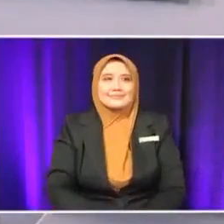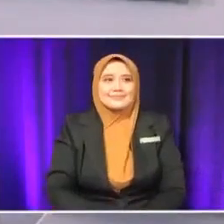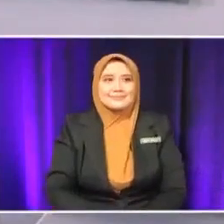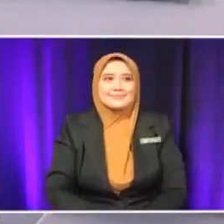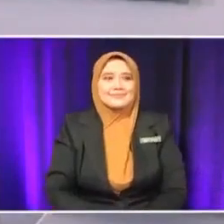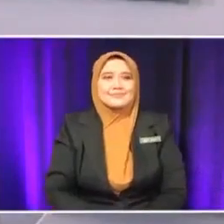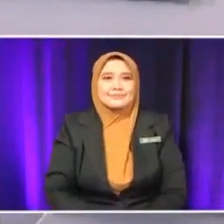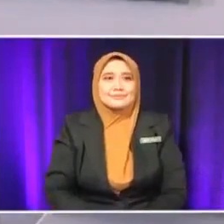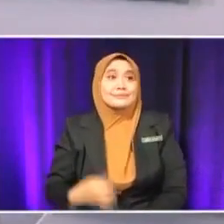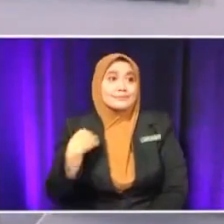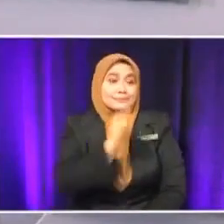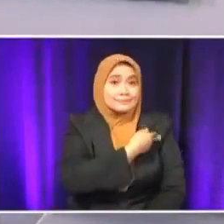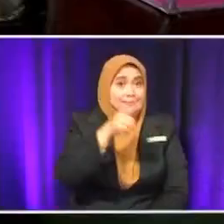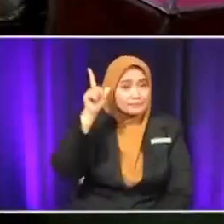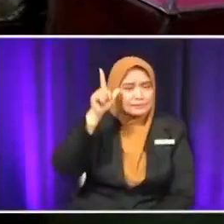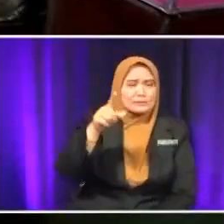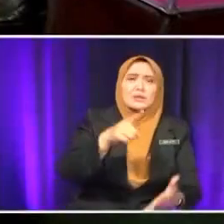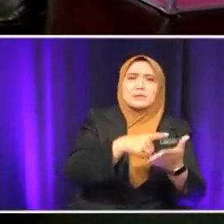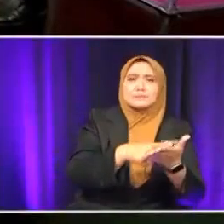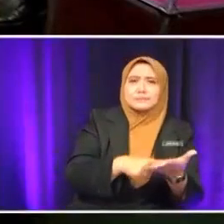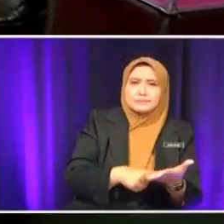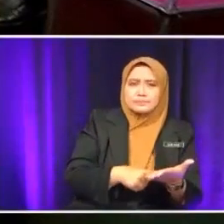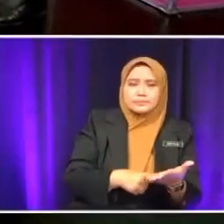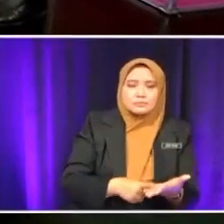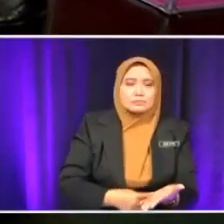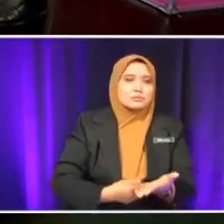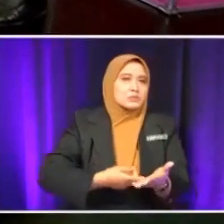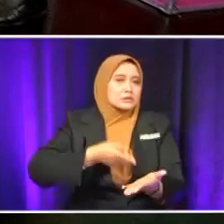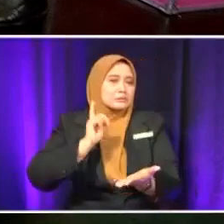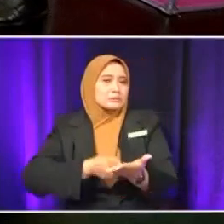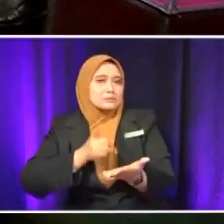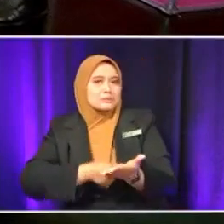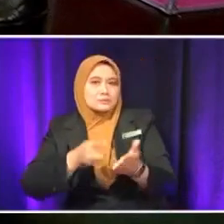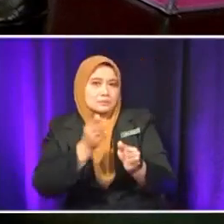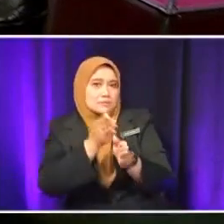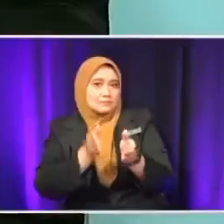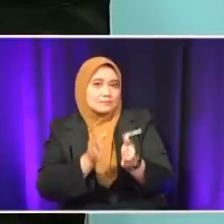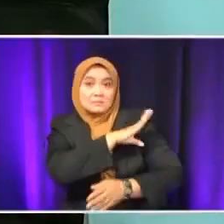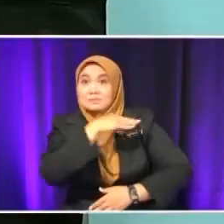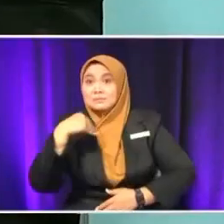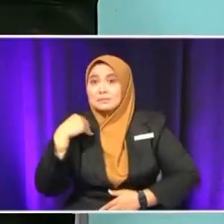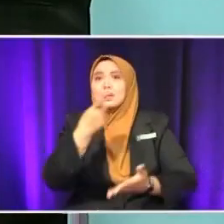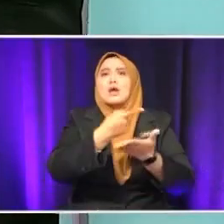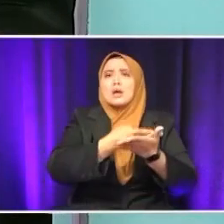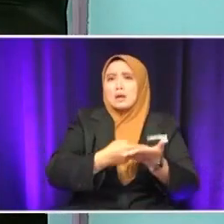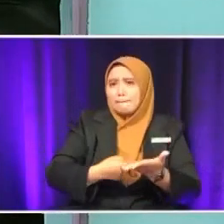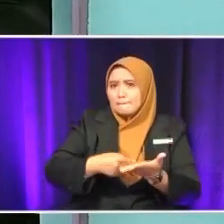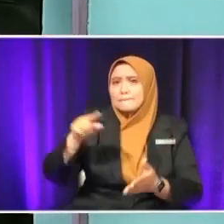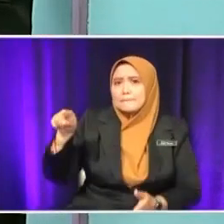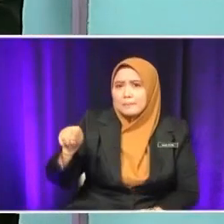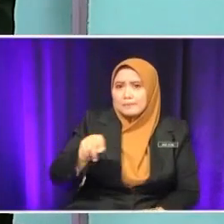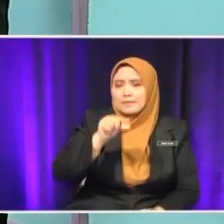okay. Kita akan tengok pula apa itu berbilang tepi dan apa itu gelung. Berbilang. Siapa nak beritahu cikgu yang mana berbilang